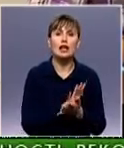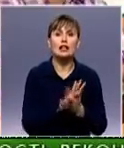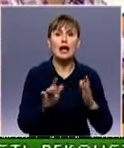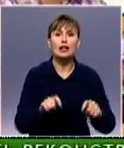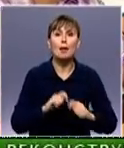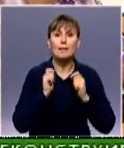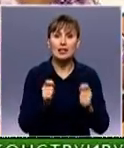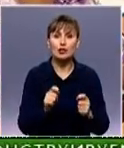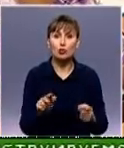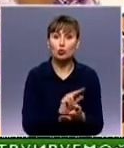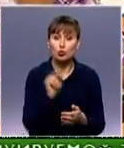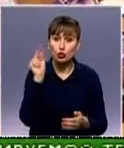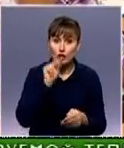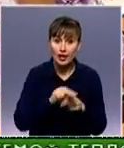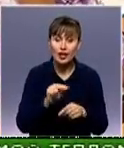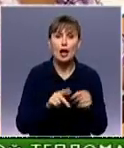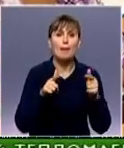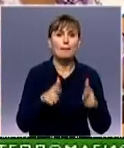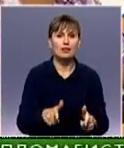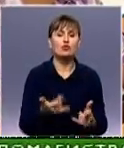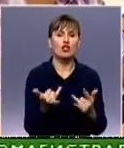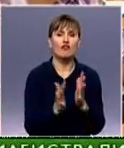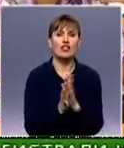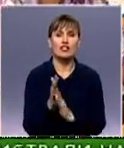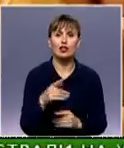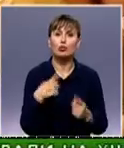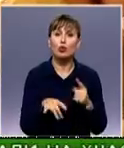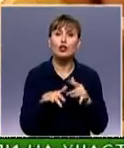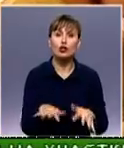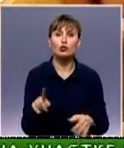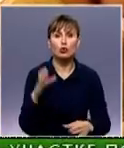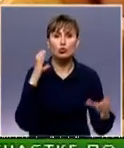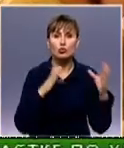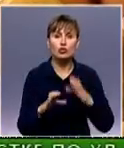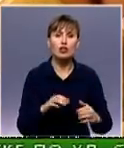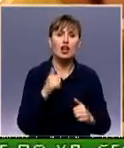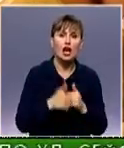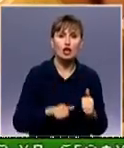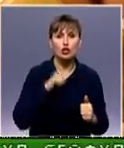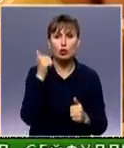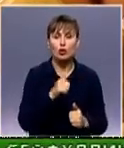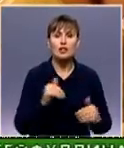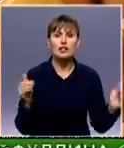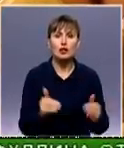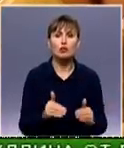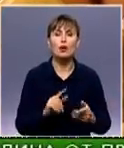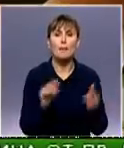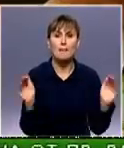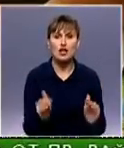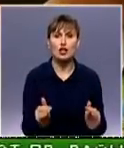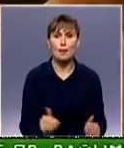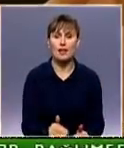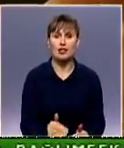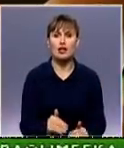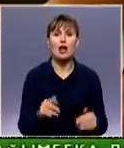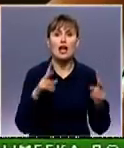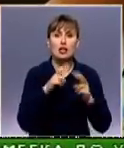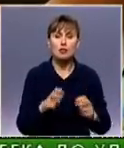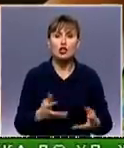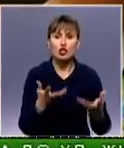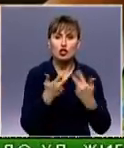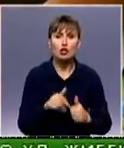останется прежним. Так что шансы у поступающих возросли. Другое дело, что студентов год от года становится меньше и меньше. Эксперты считают причиной